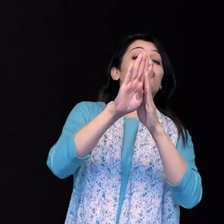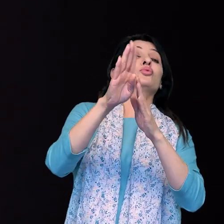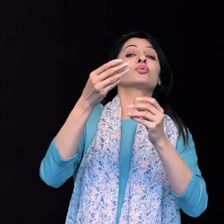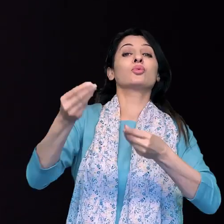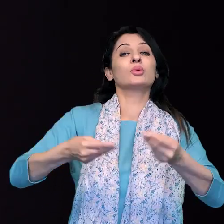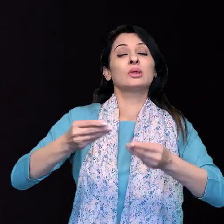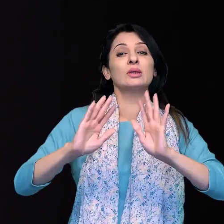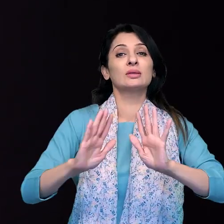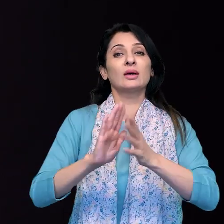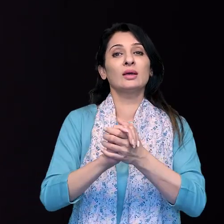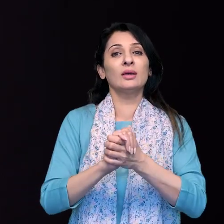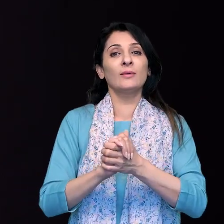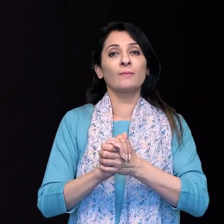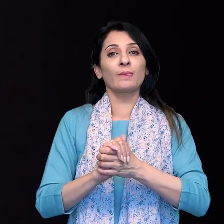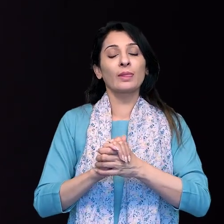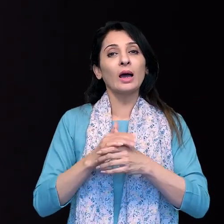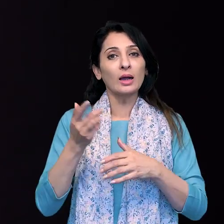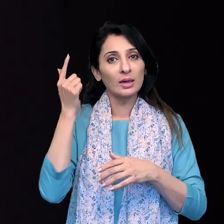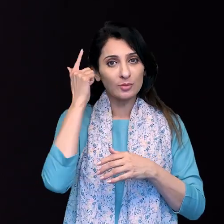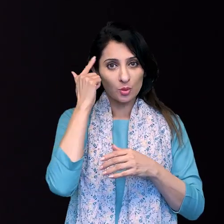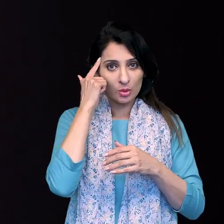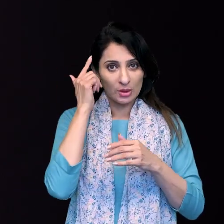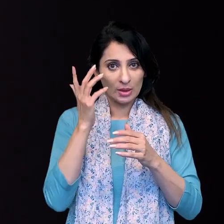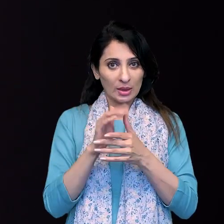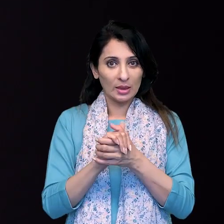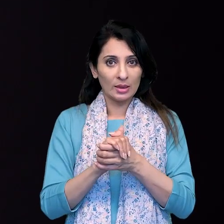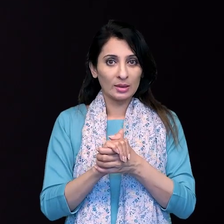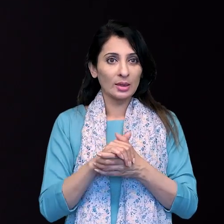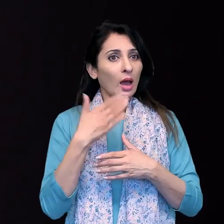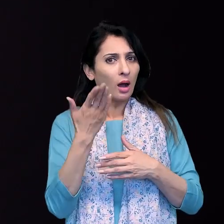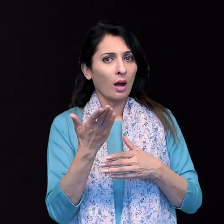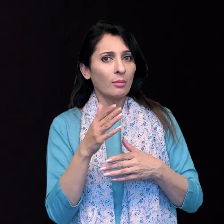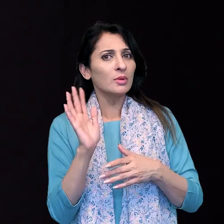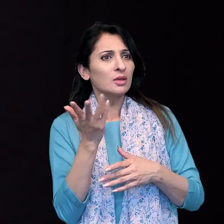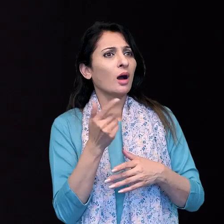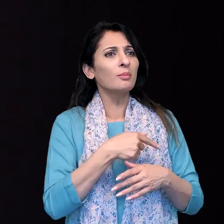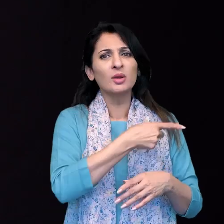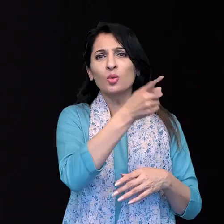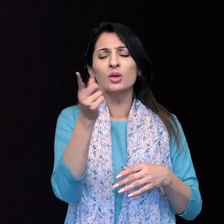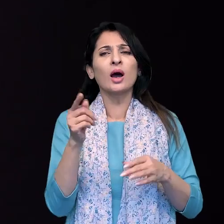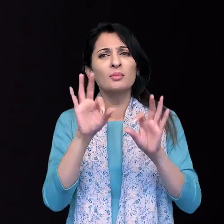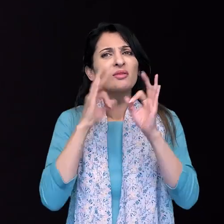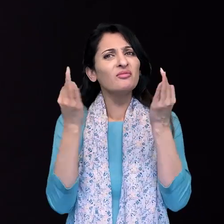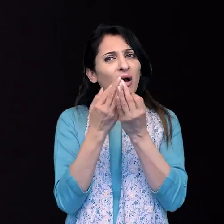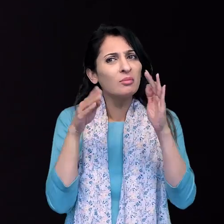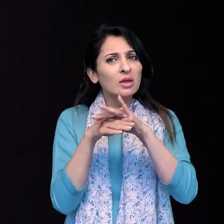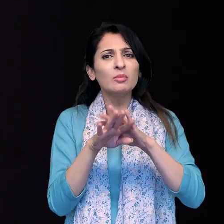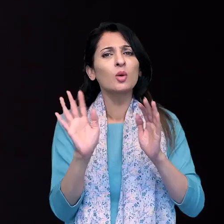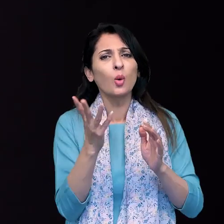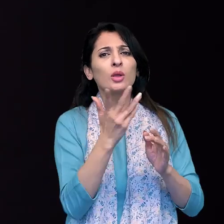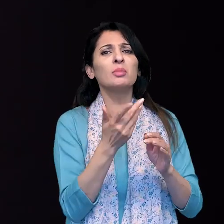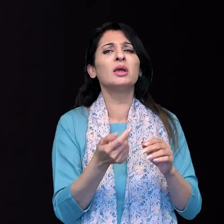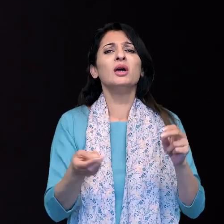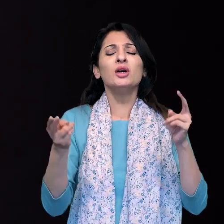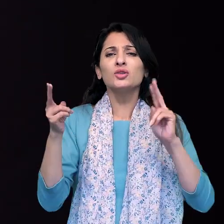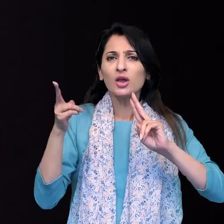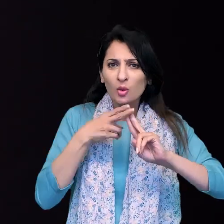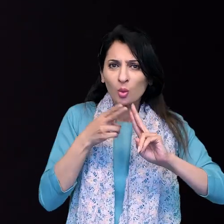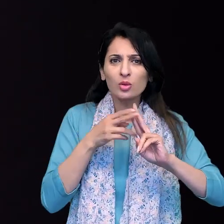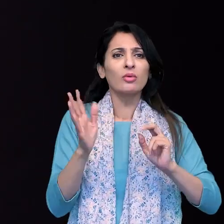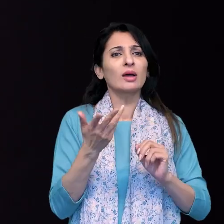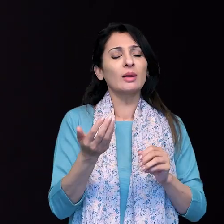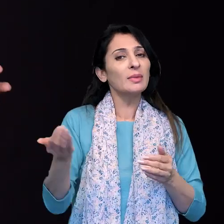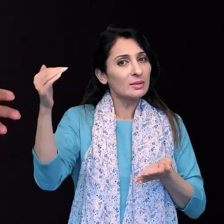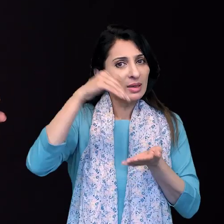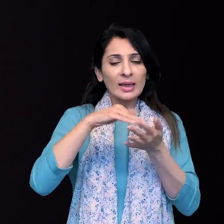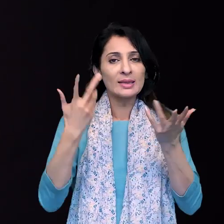पॉजिटिव फ्यूचर, इट्स अ ग्रोइंग इंडस्ट्री लाइक आई सेड. बट अगर आप ये सोचें कि हाउ कैन यू और समबडी इन योर फैमिली और फ्रेंड सर्कल,